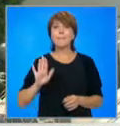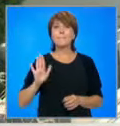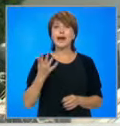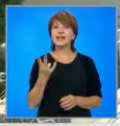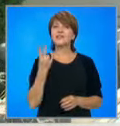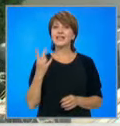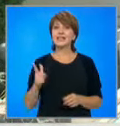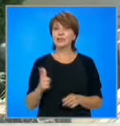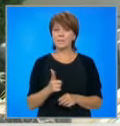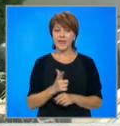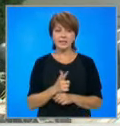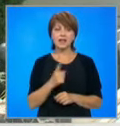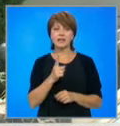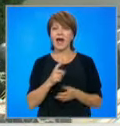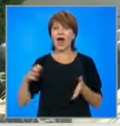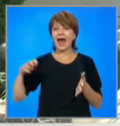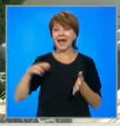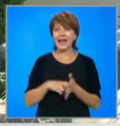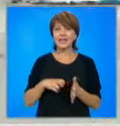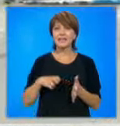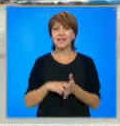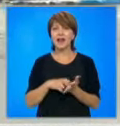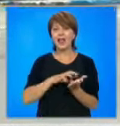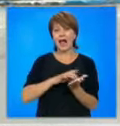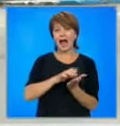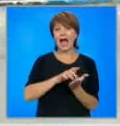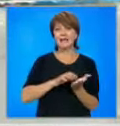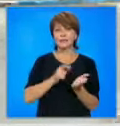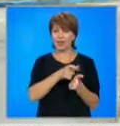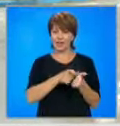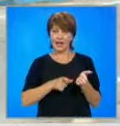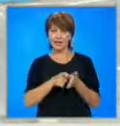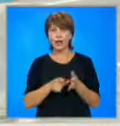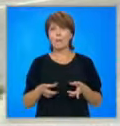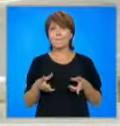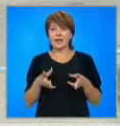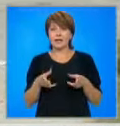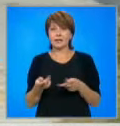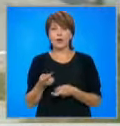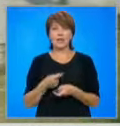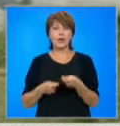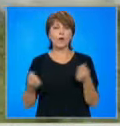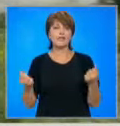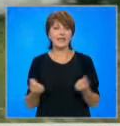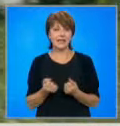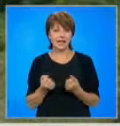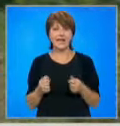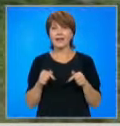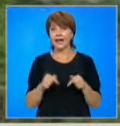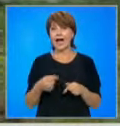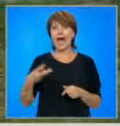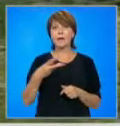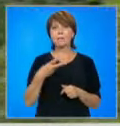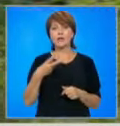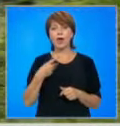2017 фирмата е дерегистрирала касовите си апарати и според тях е прекратила търговска дейност. Така Емануела